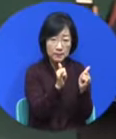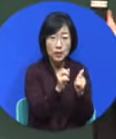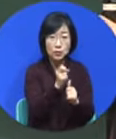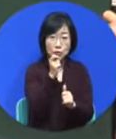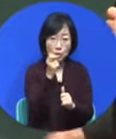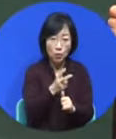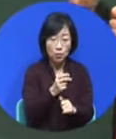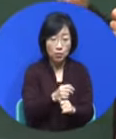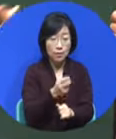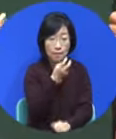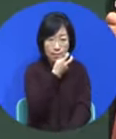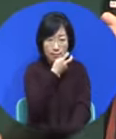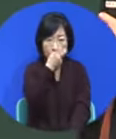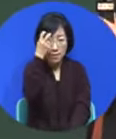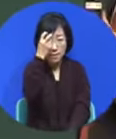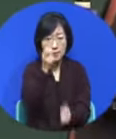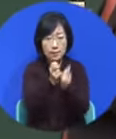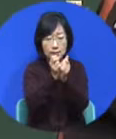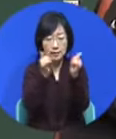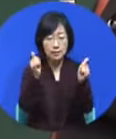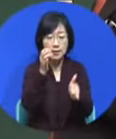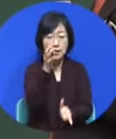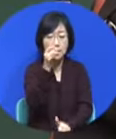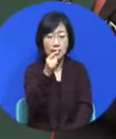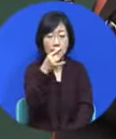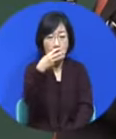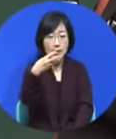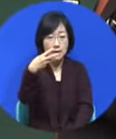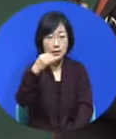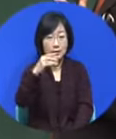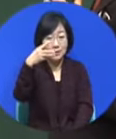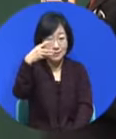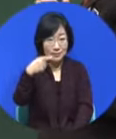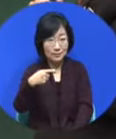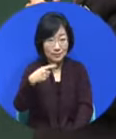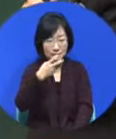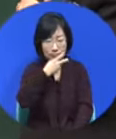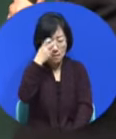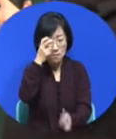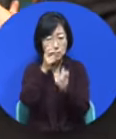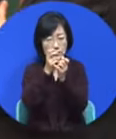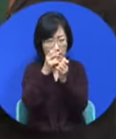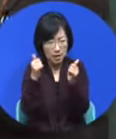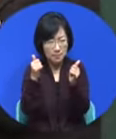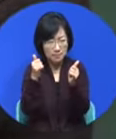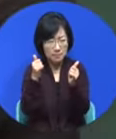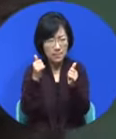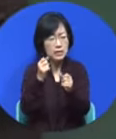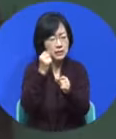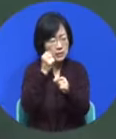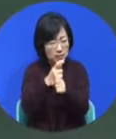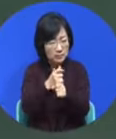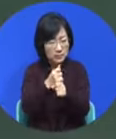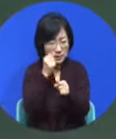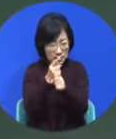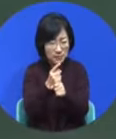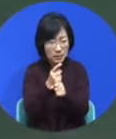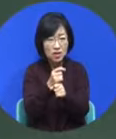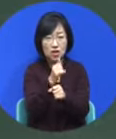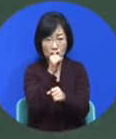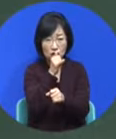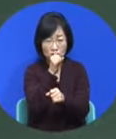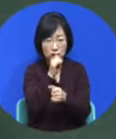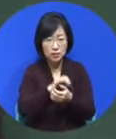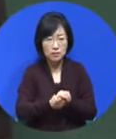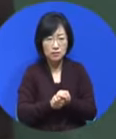엘리트들도 미 결정이 돼 있습니다 주의해야 될 것은이 엘리트들이